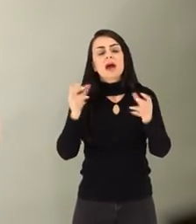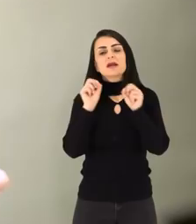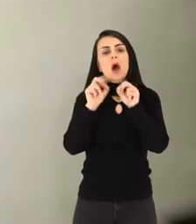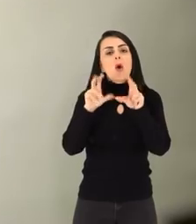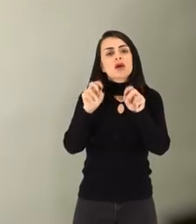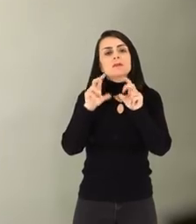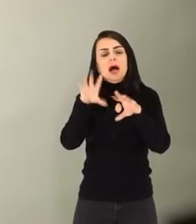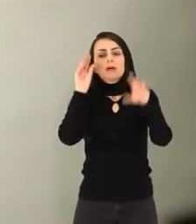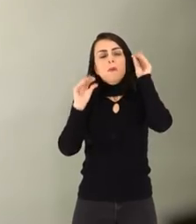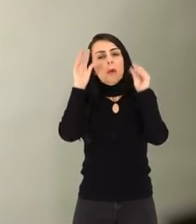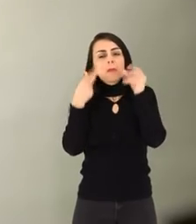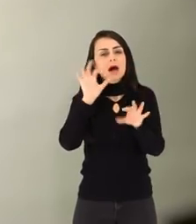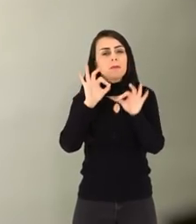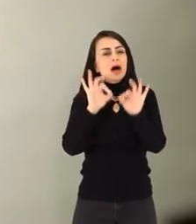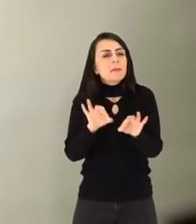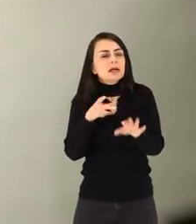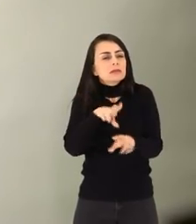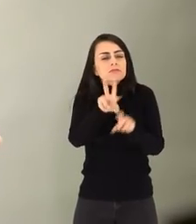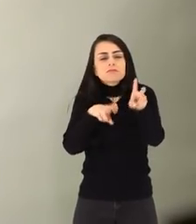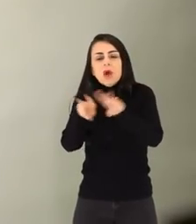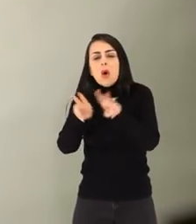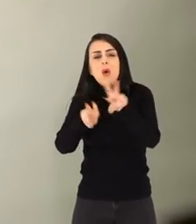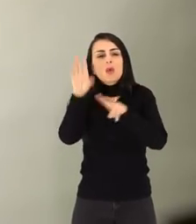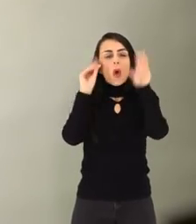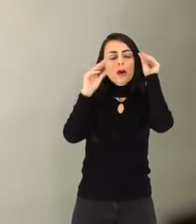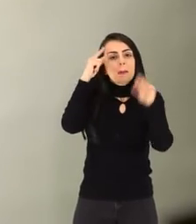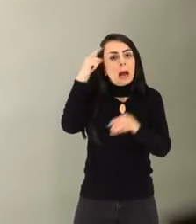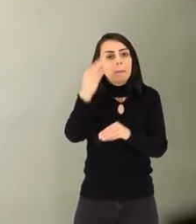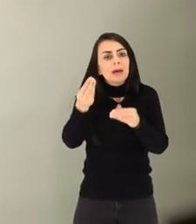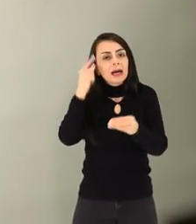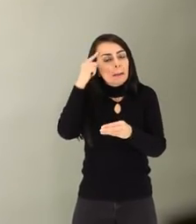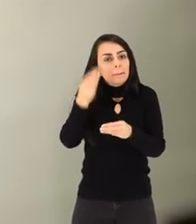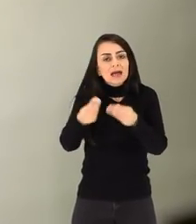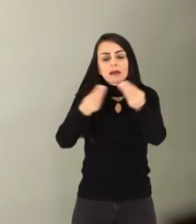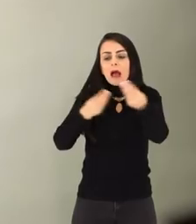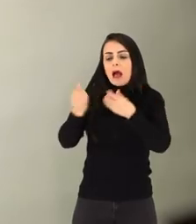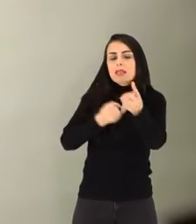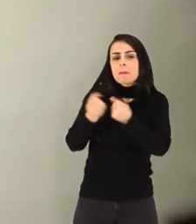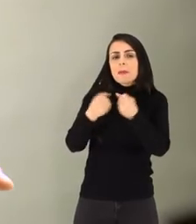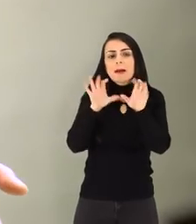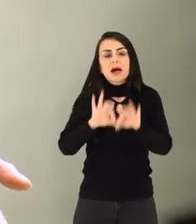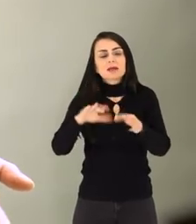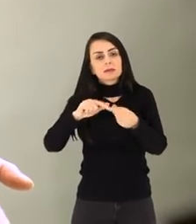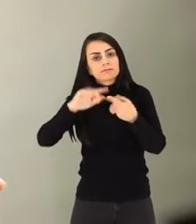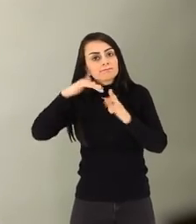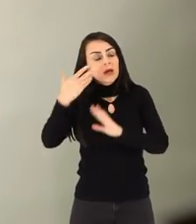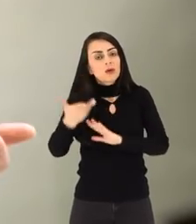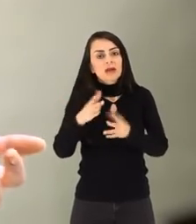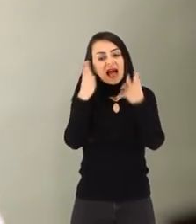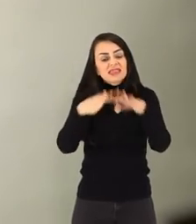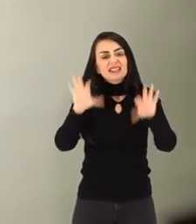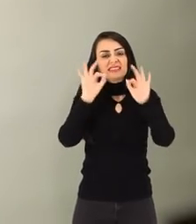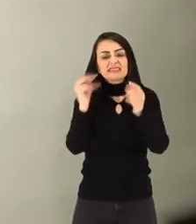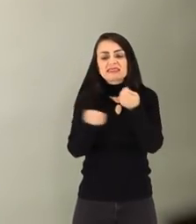öğrenmeye başladım işte. Nasıl yapabilirim, nasıl edebilirim falan. Bilgiler alıyorum. Sonra başladım tabii.